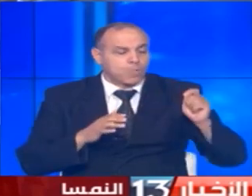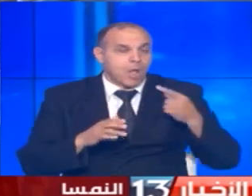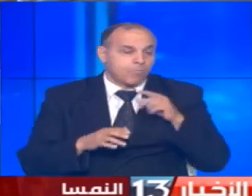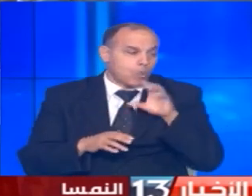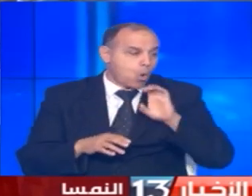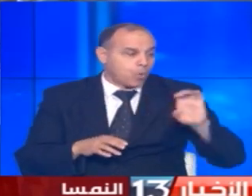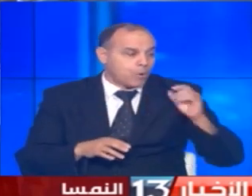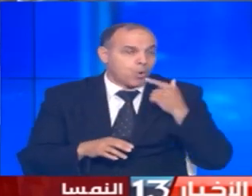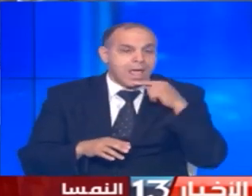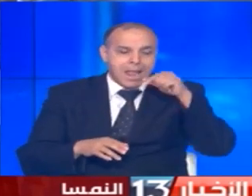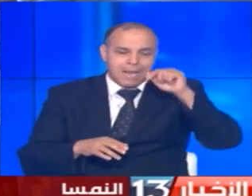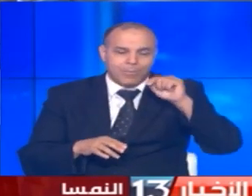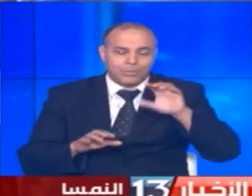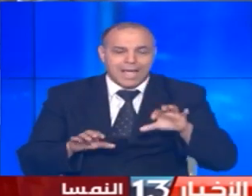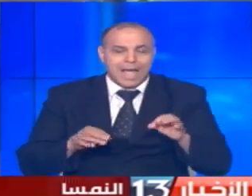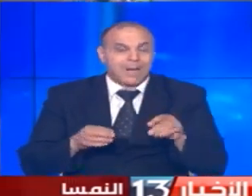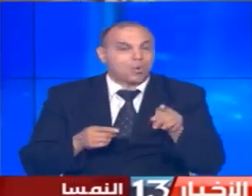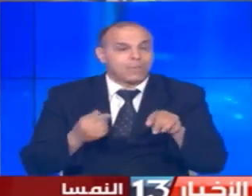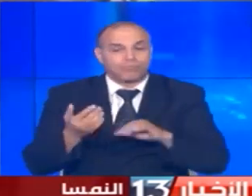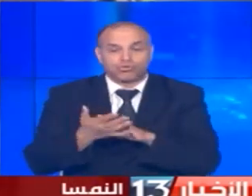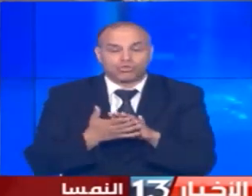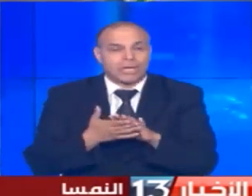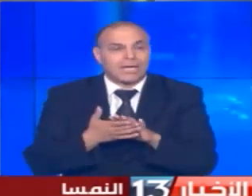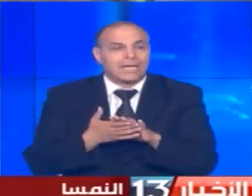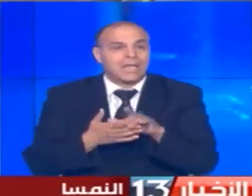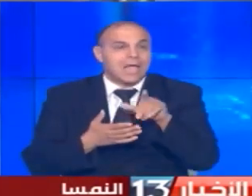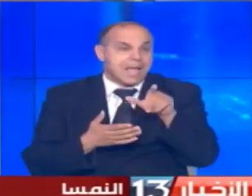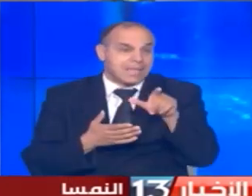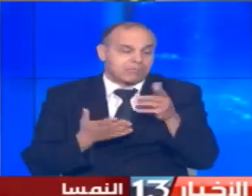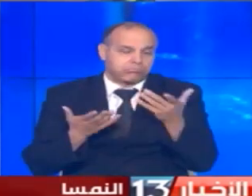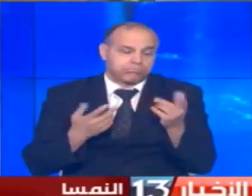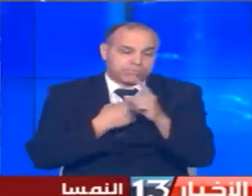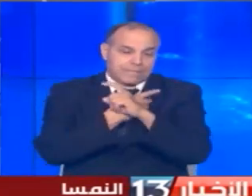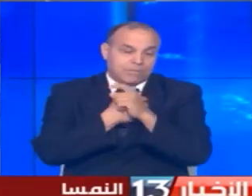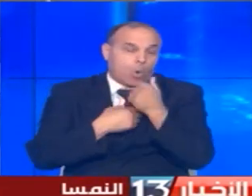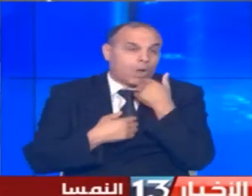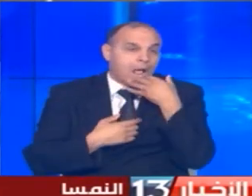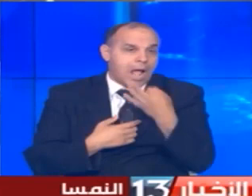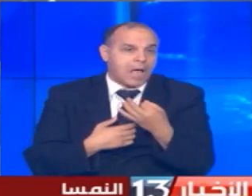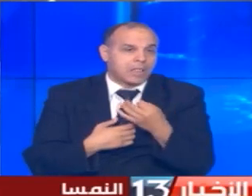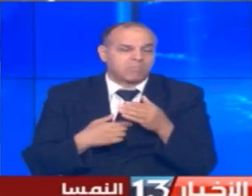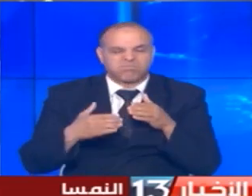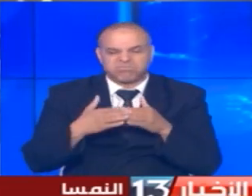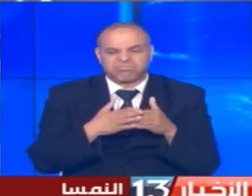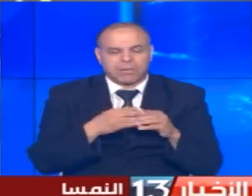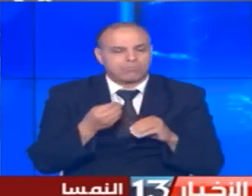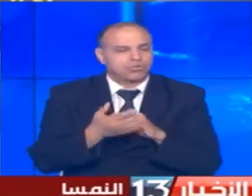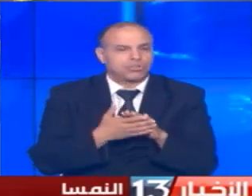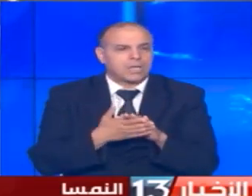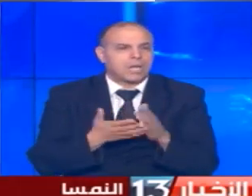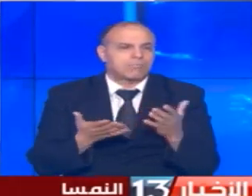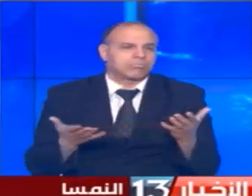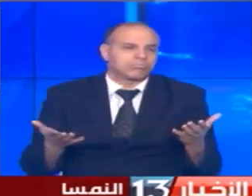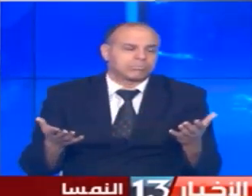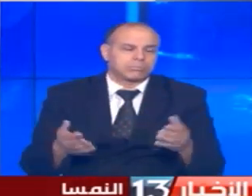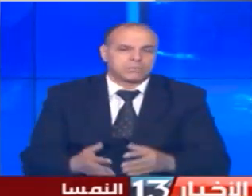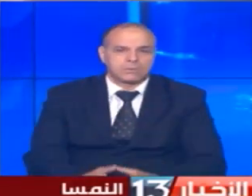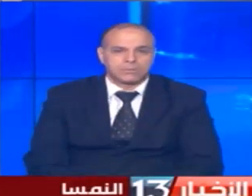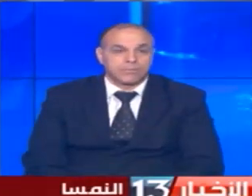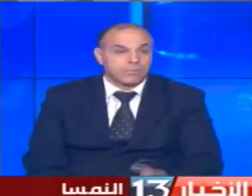توسك على ضرورة حلحلة الأزمة في قمة سالزبورغ، وألف أن ستتعاظم ككرة الثلج على حد